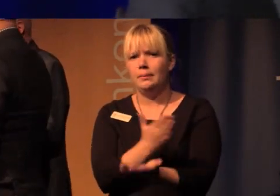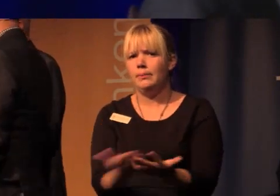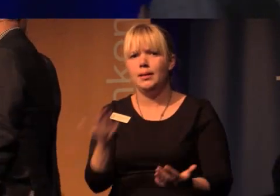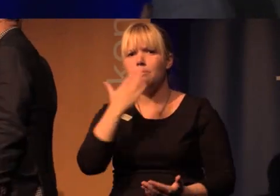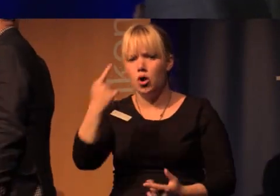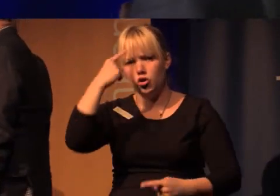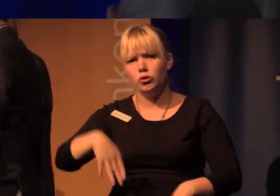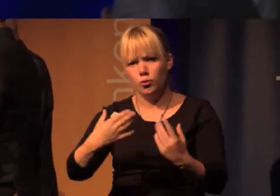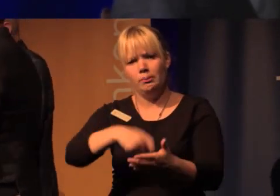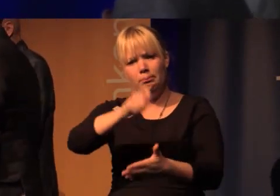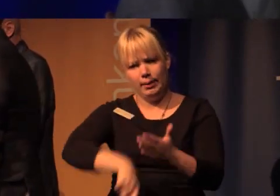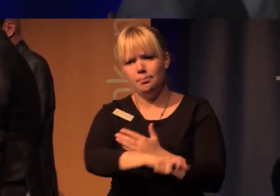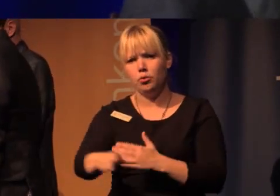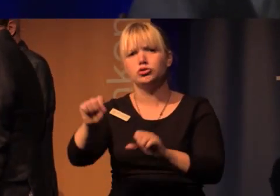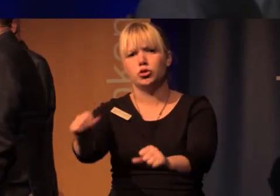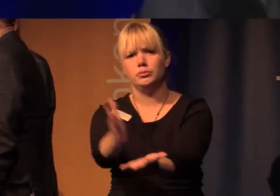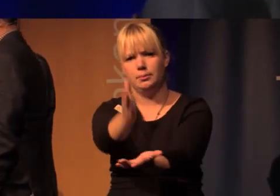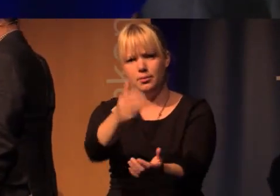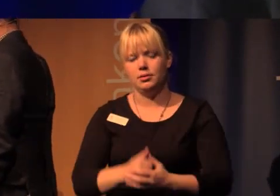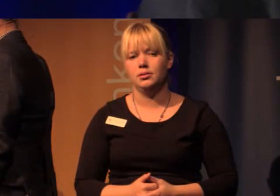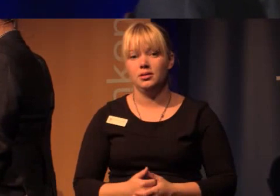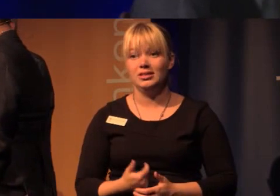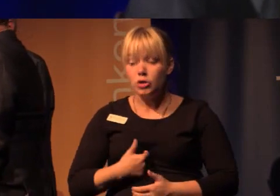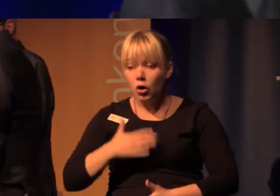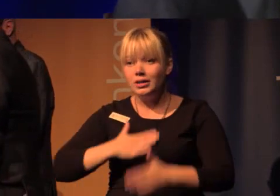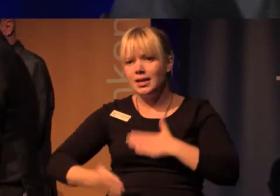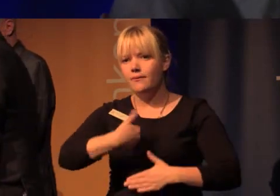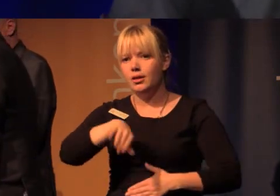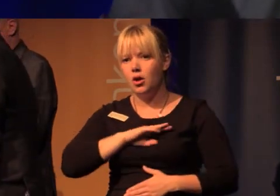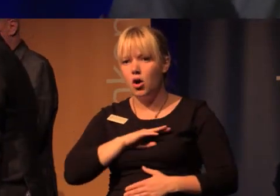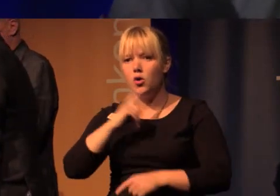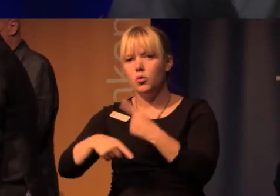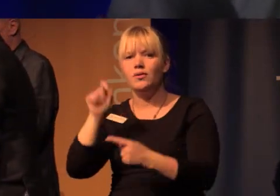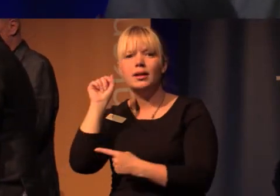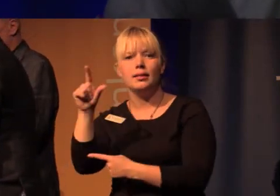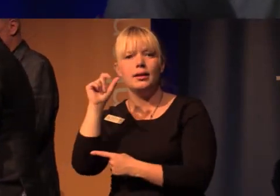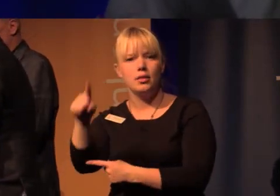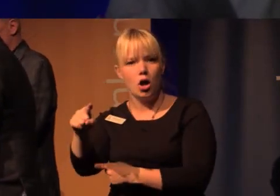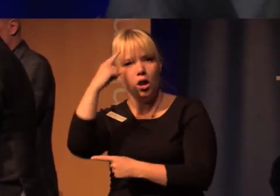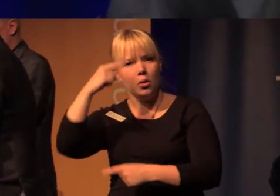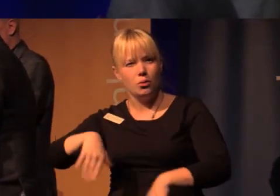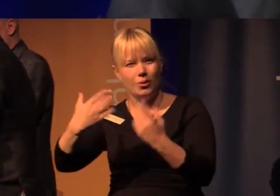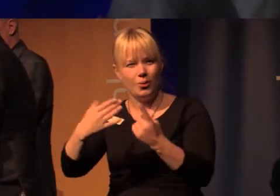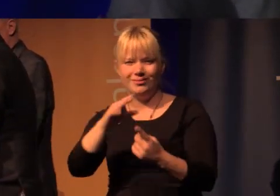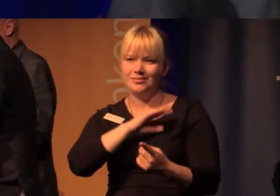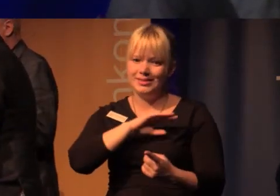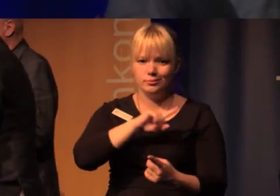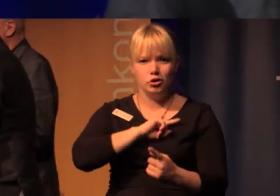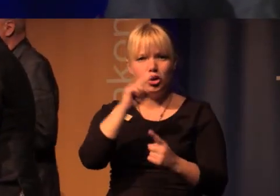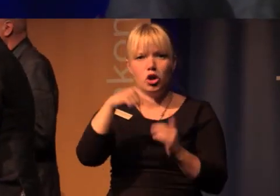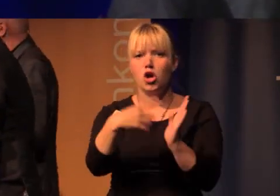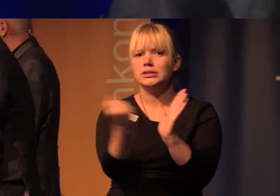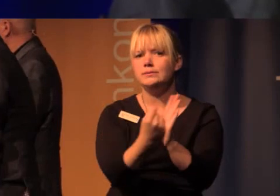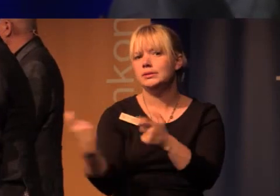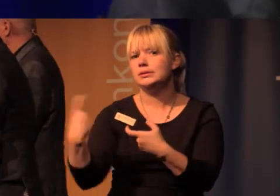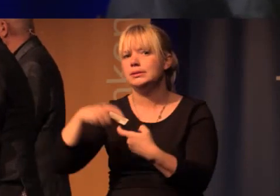faktiskt medborgarna. Dessutom så vill vi väldigt gärna se en utveckling av den digitala kulturen och all den lagstiftning som finns kring detta,